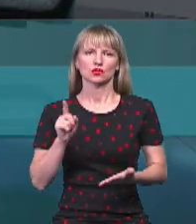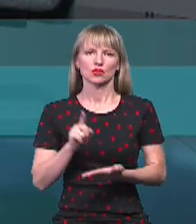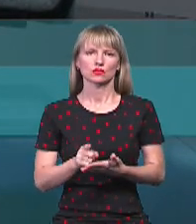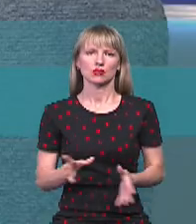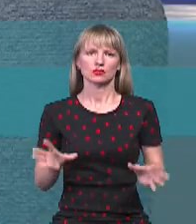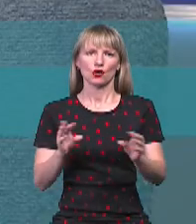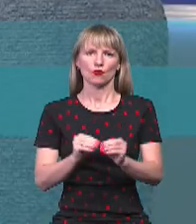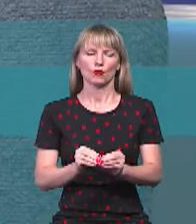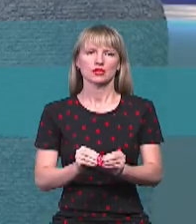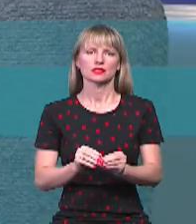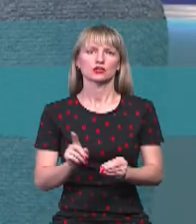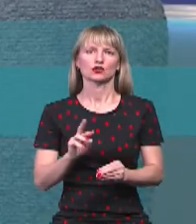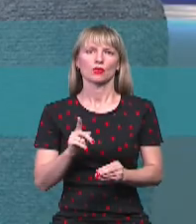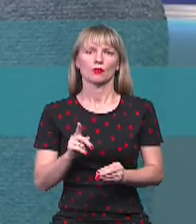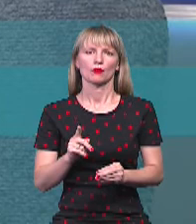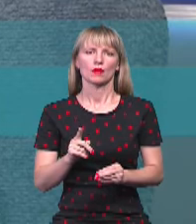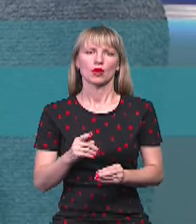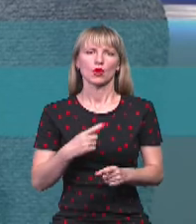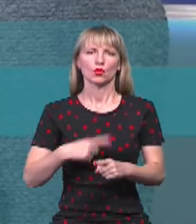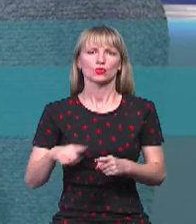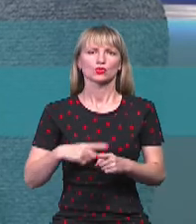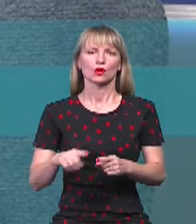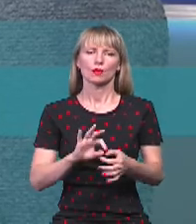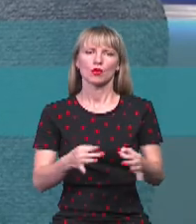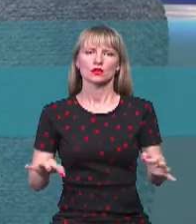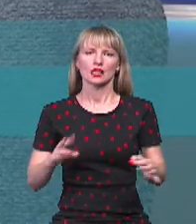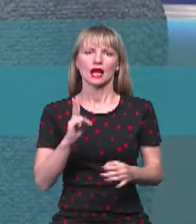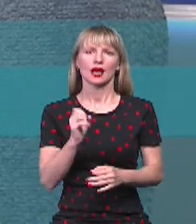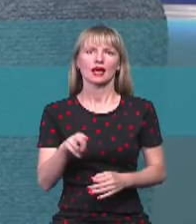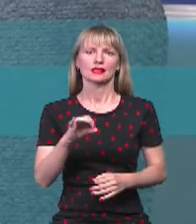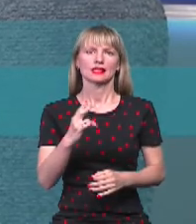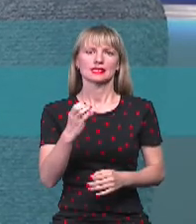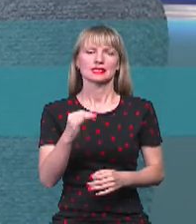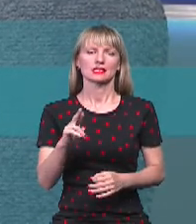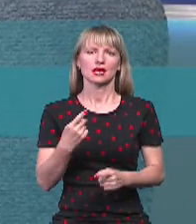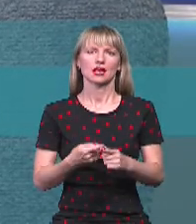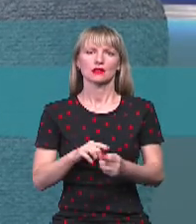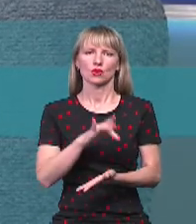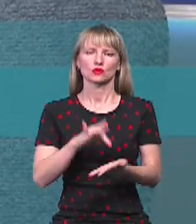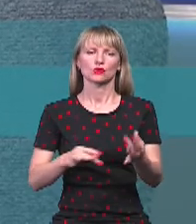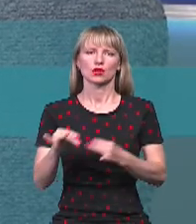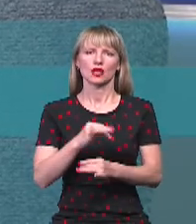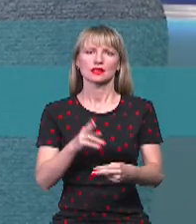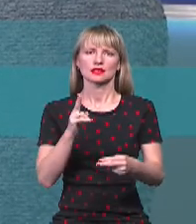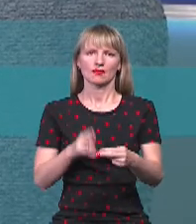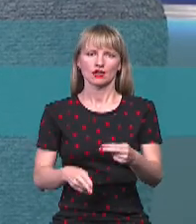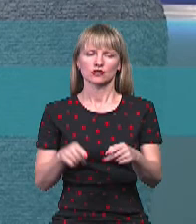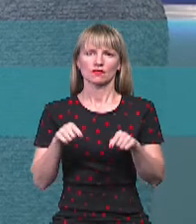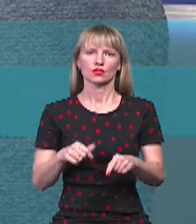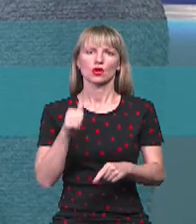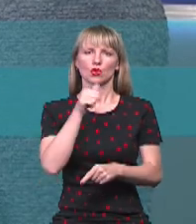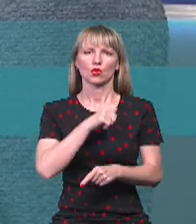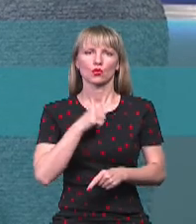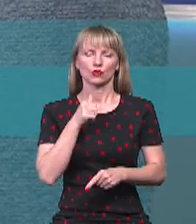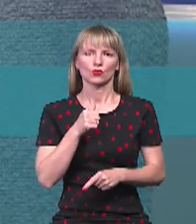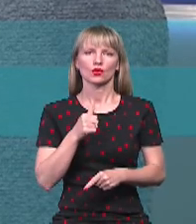для того, щоб пришвидшити процес. Каденція цієї міської ради завершується цього року.